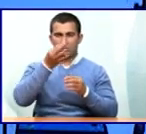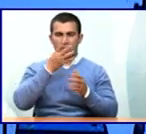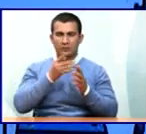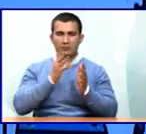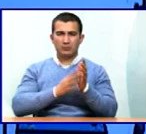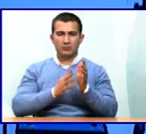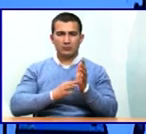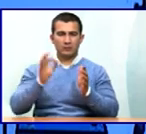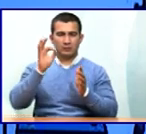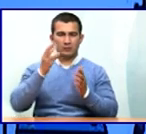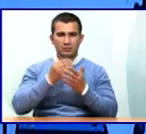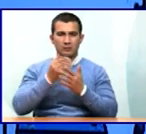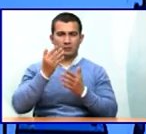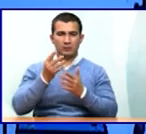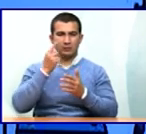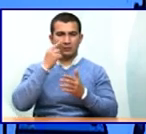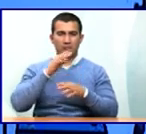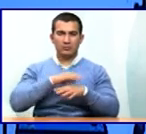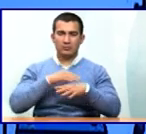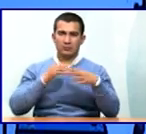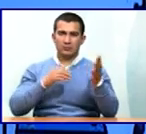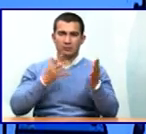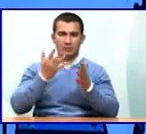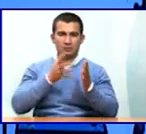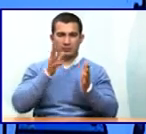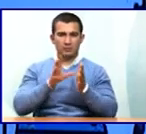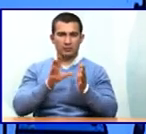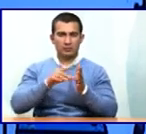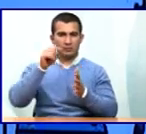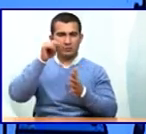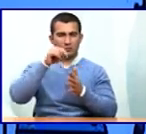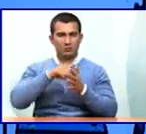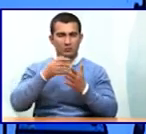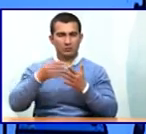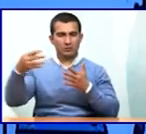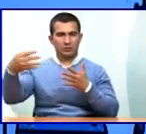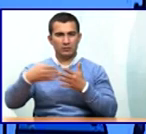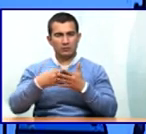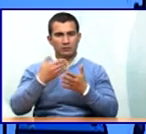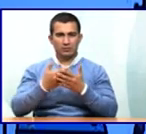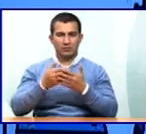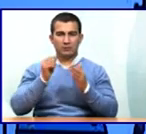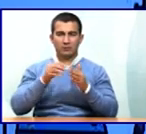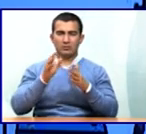90 gradus burchak ostida chap qo'l kaftimizga kirsa, yuqoriga ochilgan